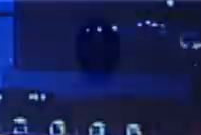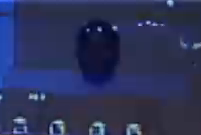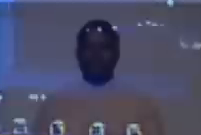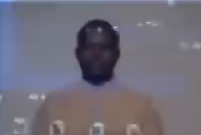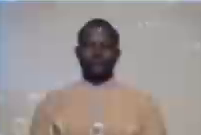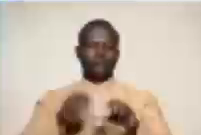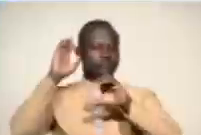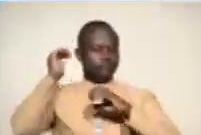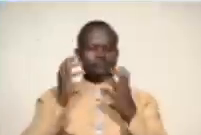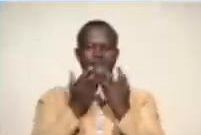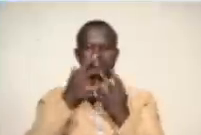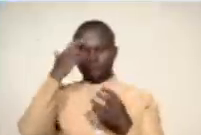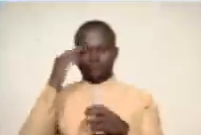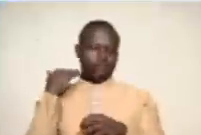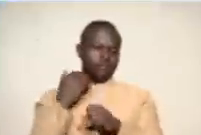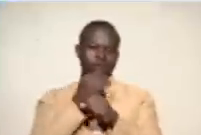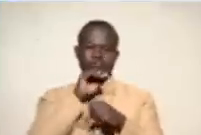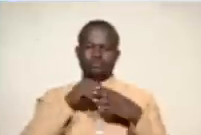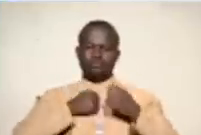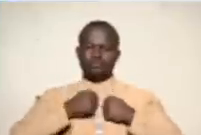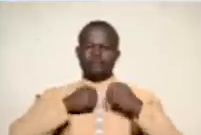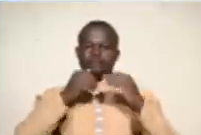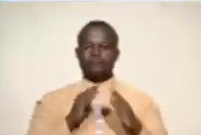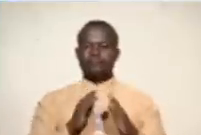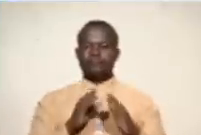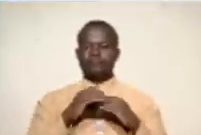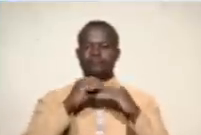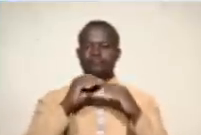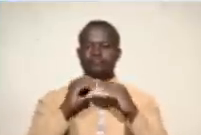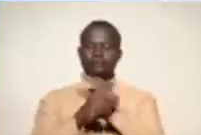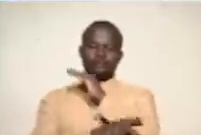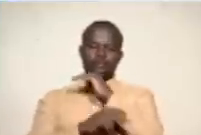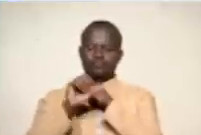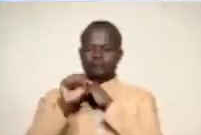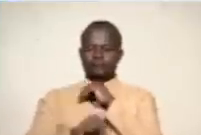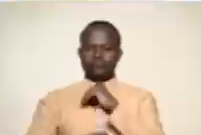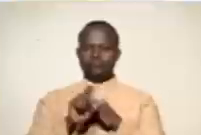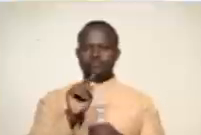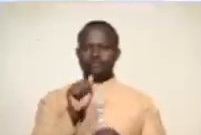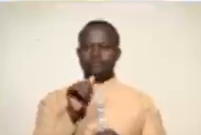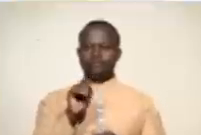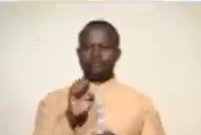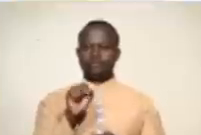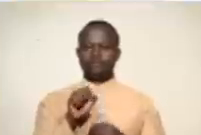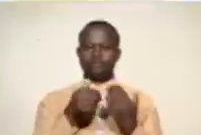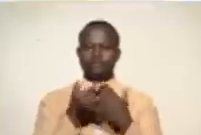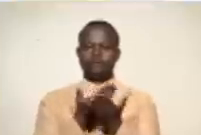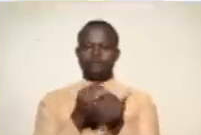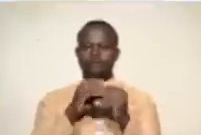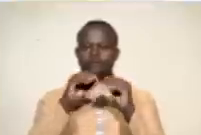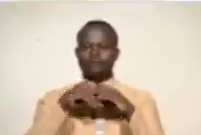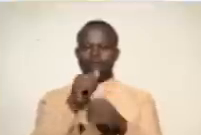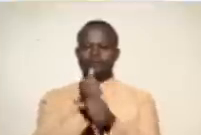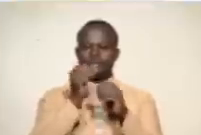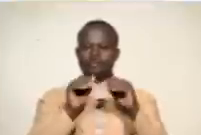Kurajyanye no kwibuka Jenoside yakorewe Abatutsi mu Rwanda, Guverineri w'Intara y'Amajyepfo Madame Kayitesi Alice arasaba abayobozi n'abakozi b'Intara